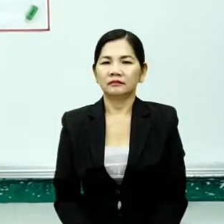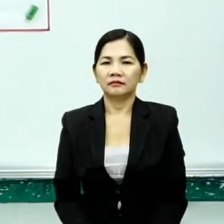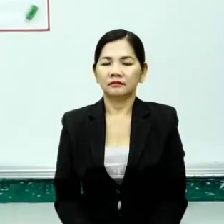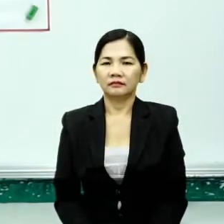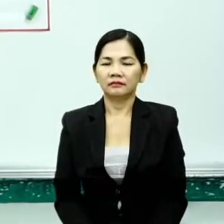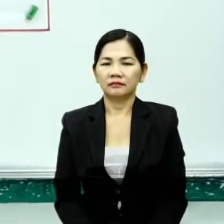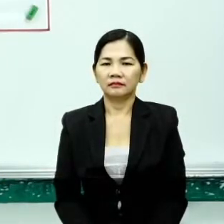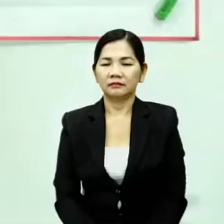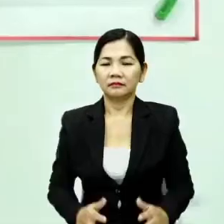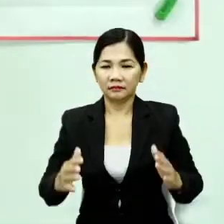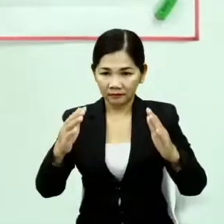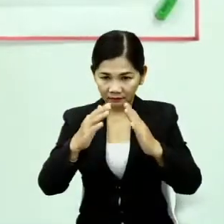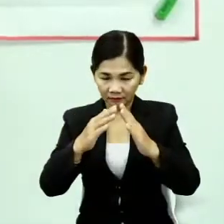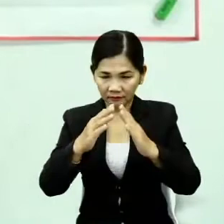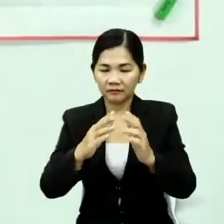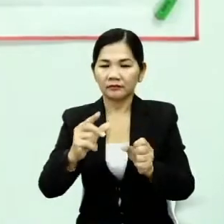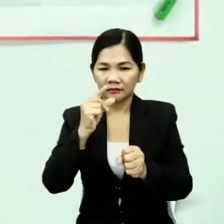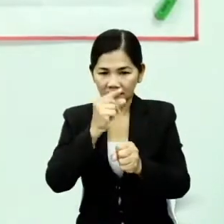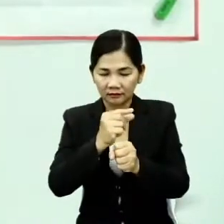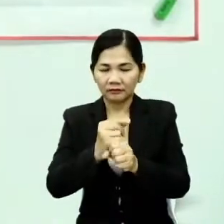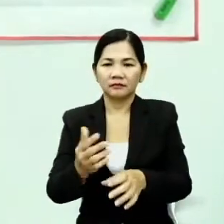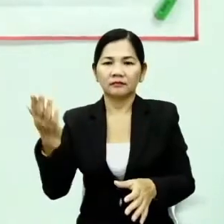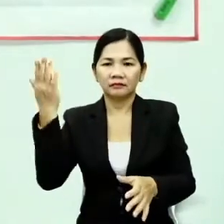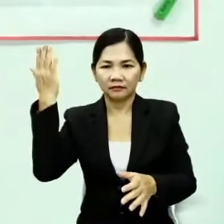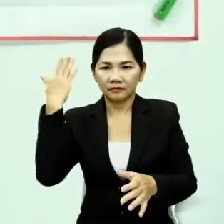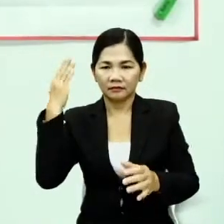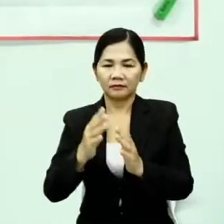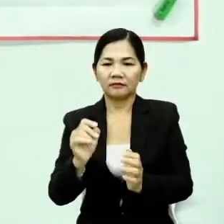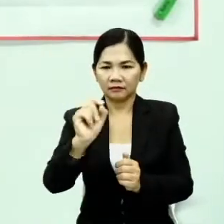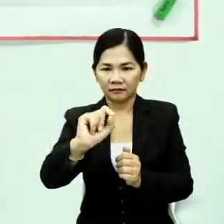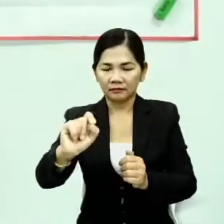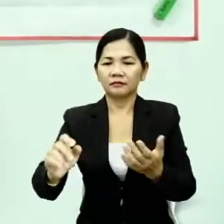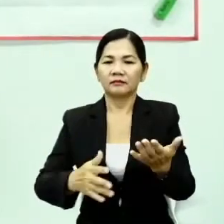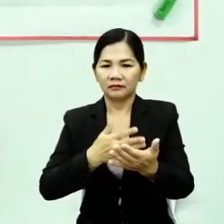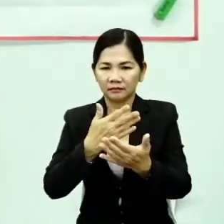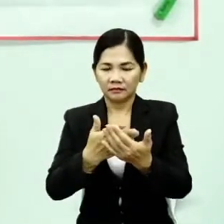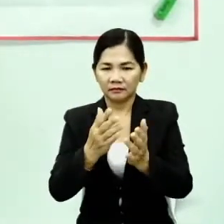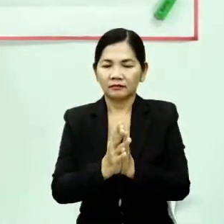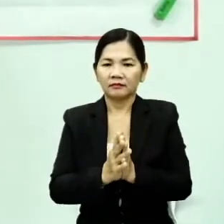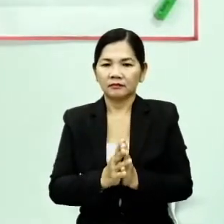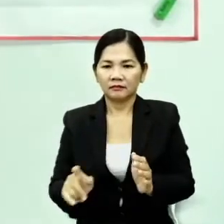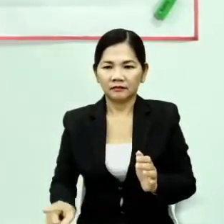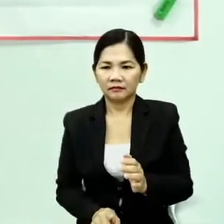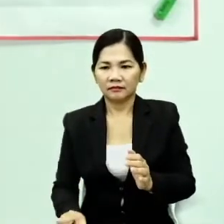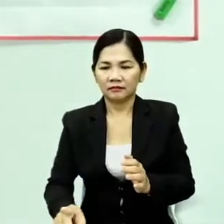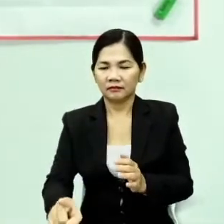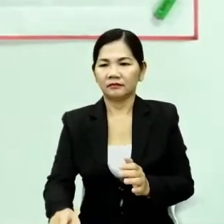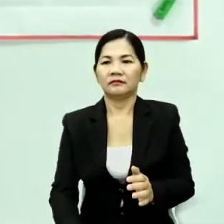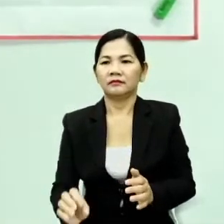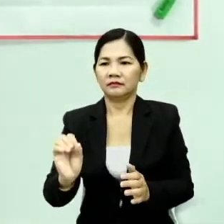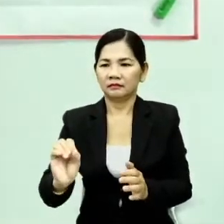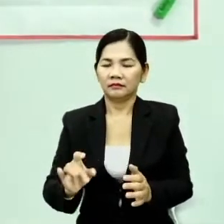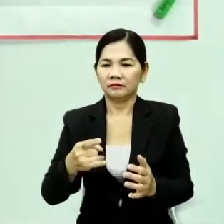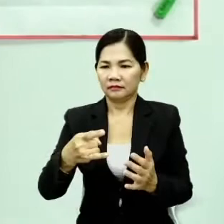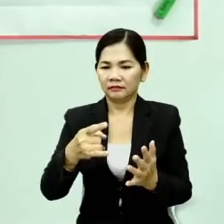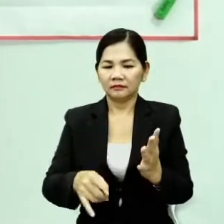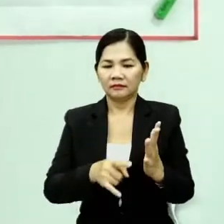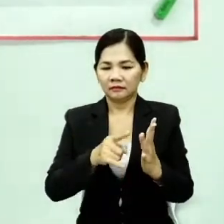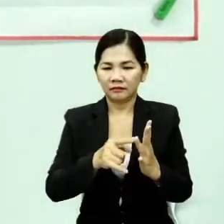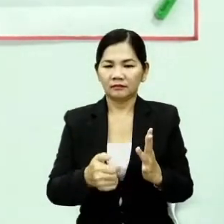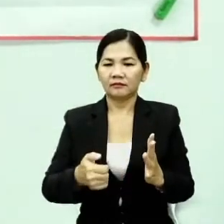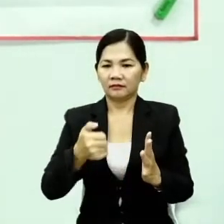chà chẳng xâm rập cạch cạp tè dưỡng vì thằng ngày muốn cho sơ xê chmu sạch lún rưu là muốn ai ban chầm nuôn